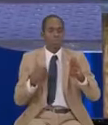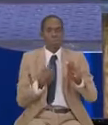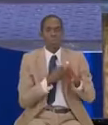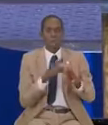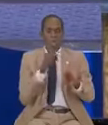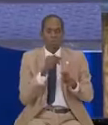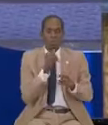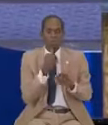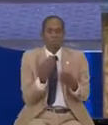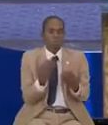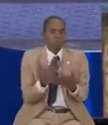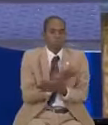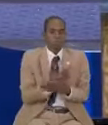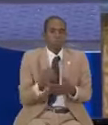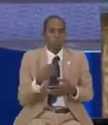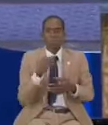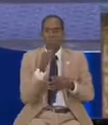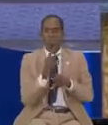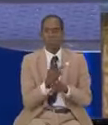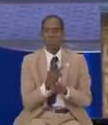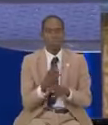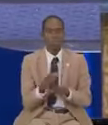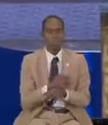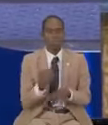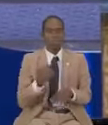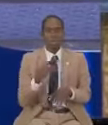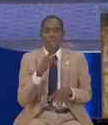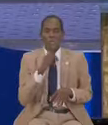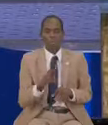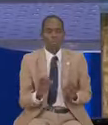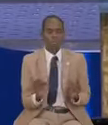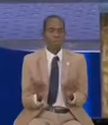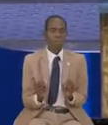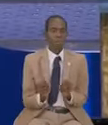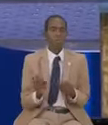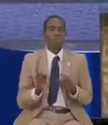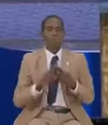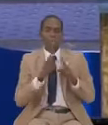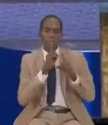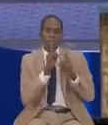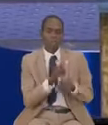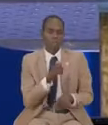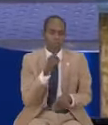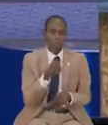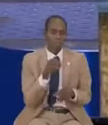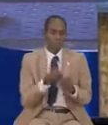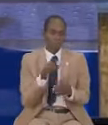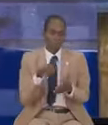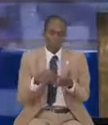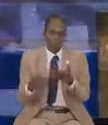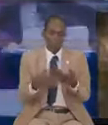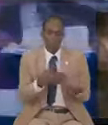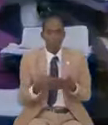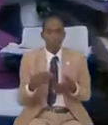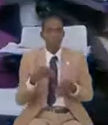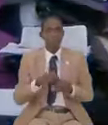de te répondre là-dessus ne sont pas timides anxieux tristes de te répondre